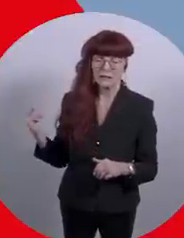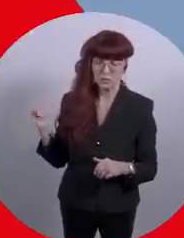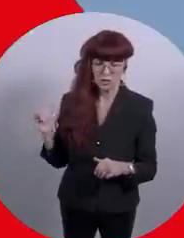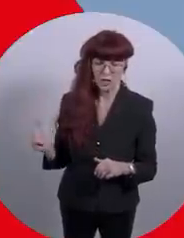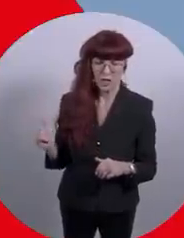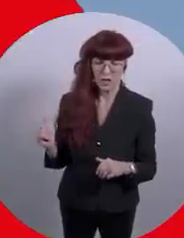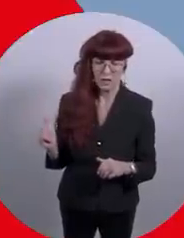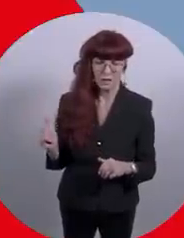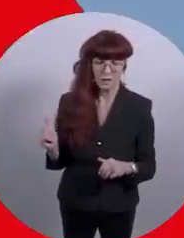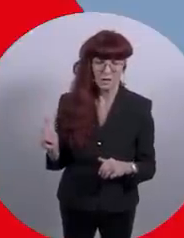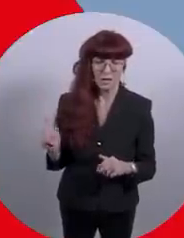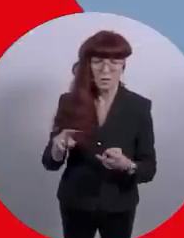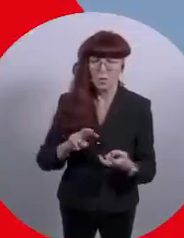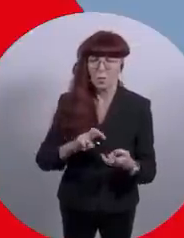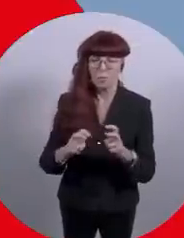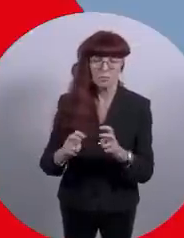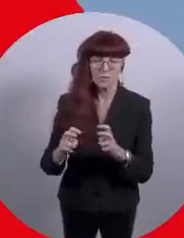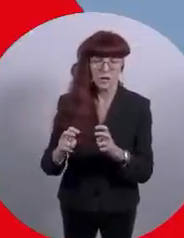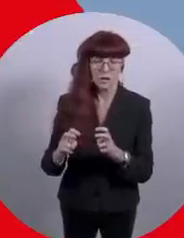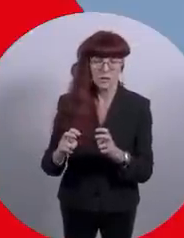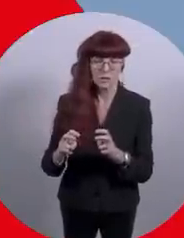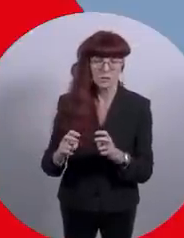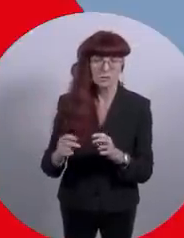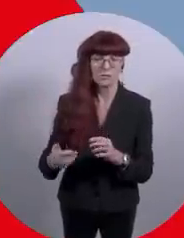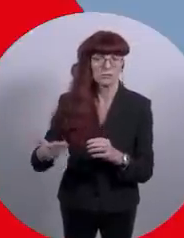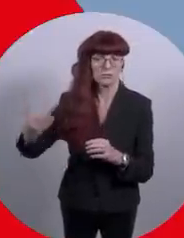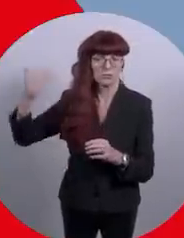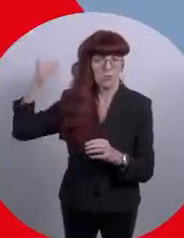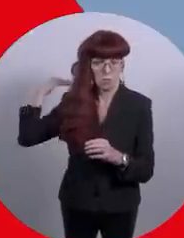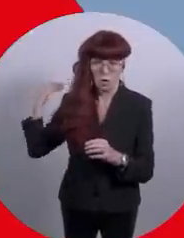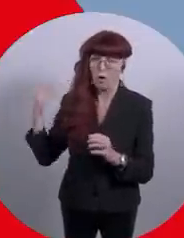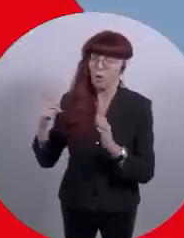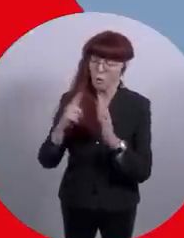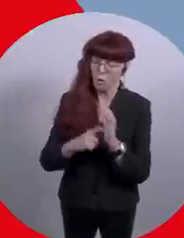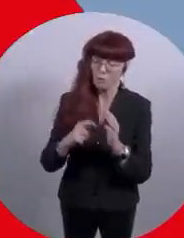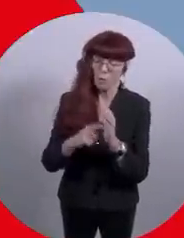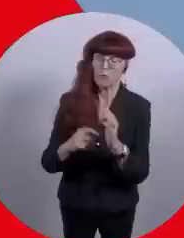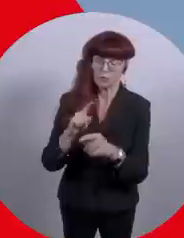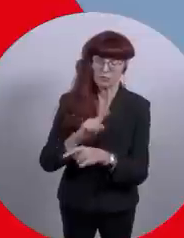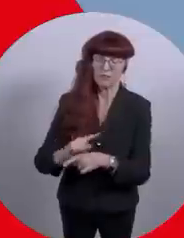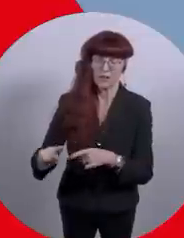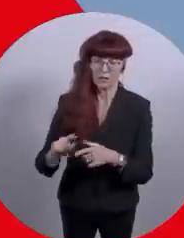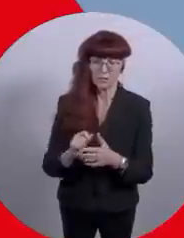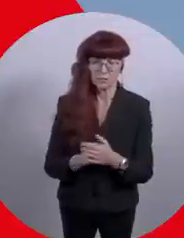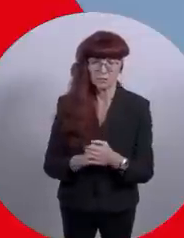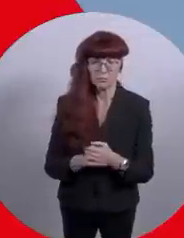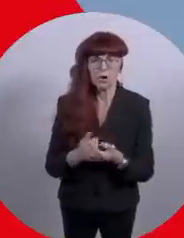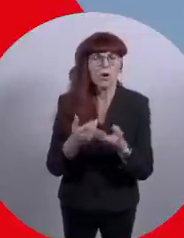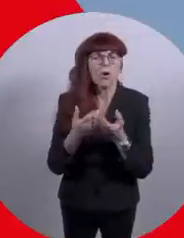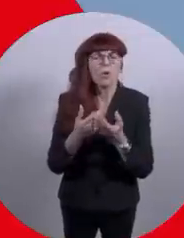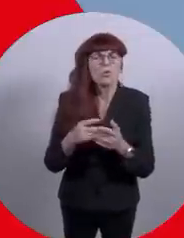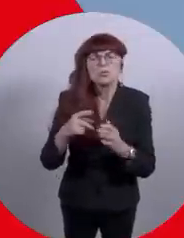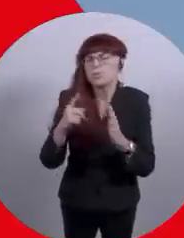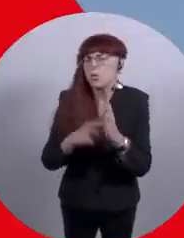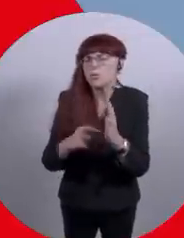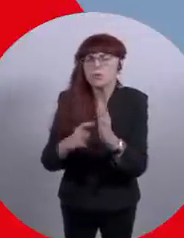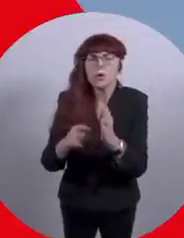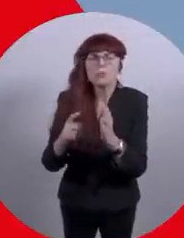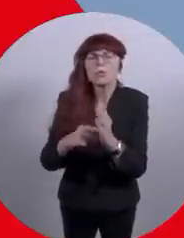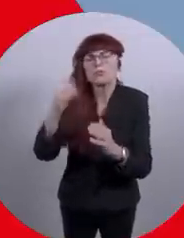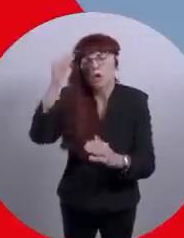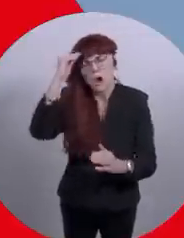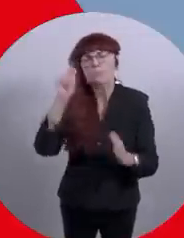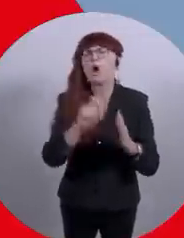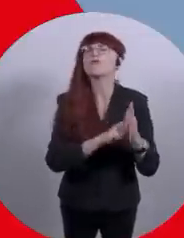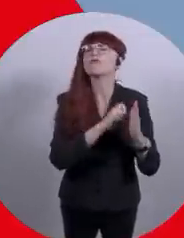hat in der Vergangenheit zu oft gefehlt so oft haben wir geglaubt wir haben eine gute Wahl